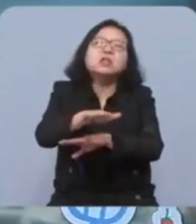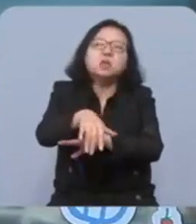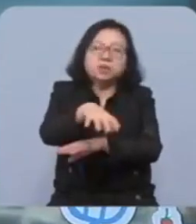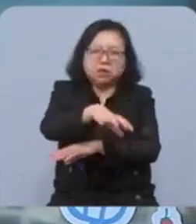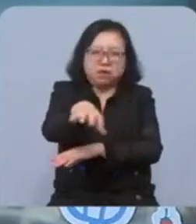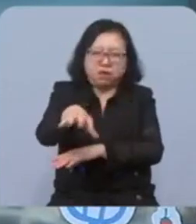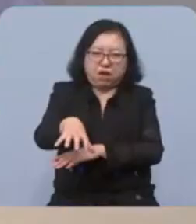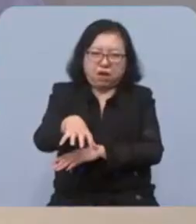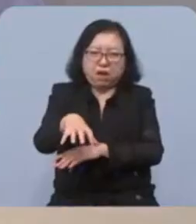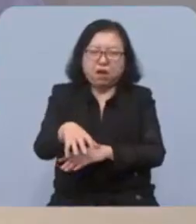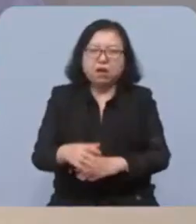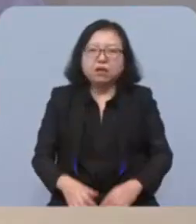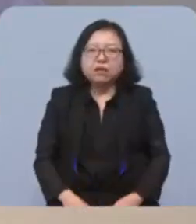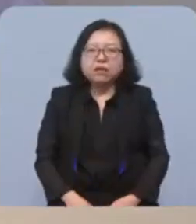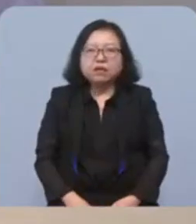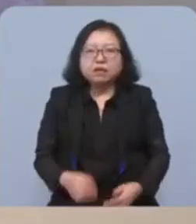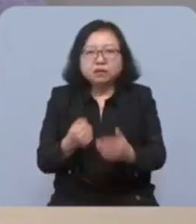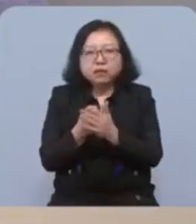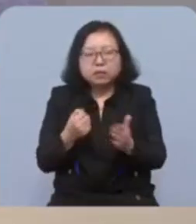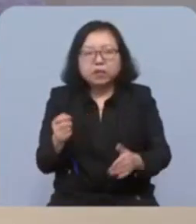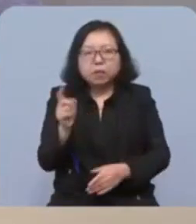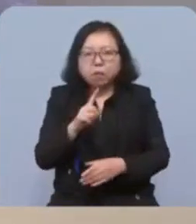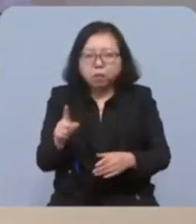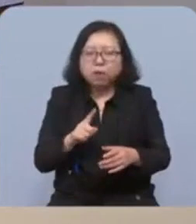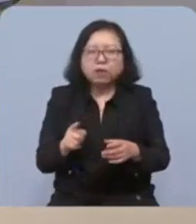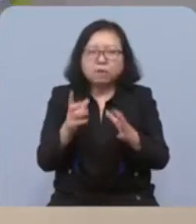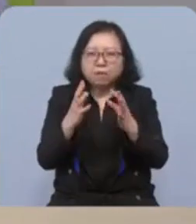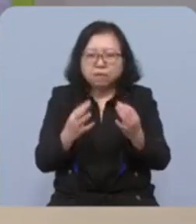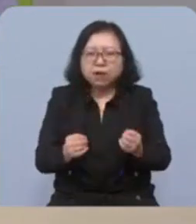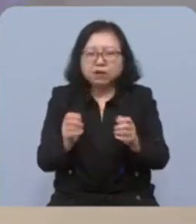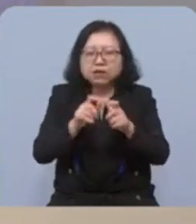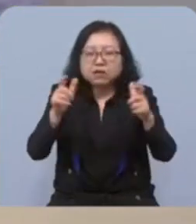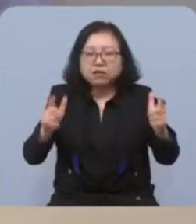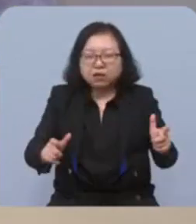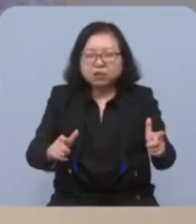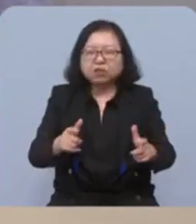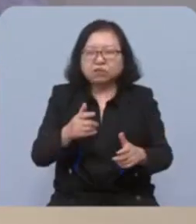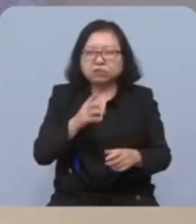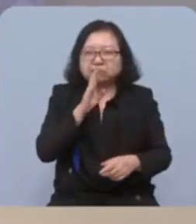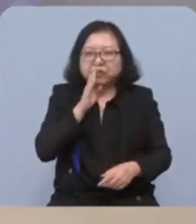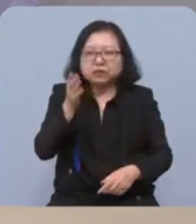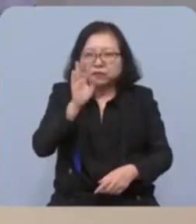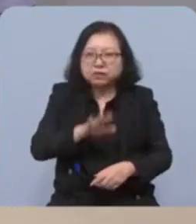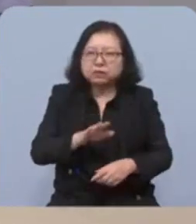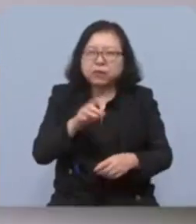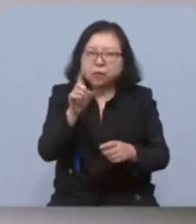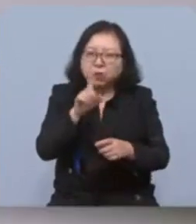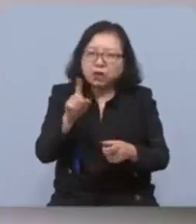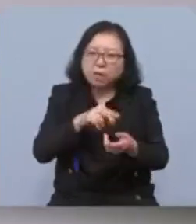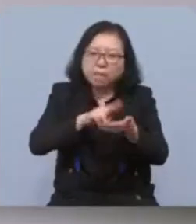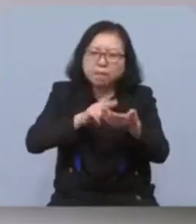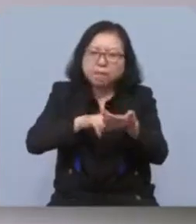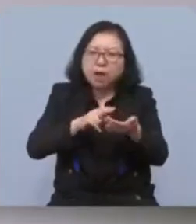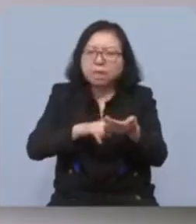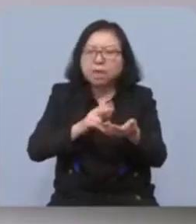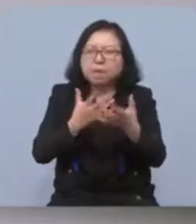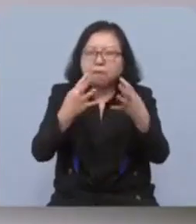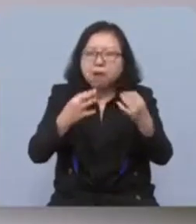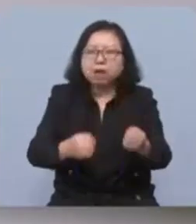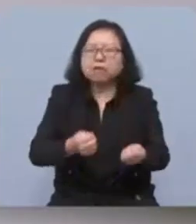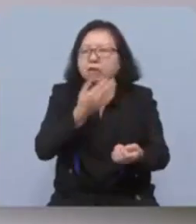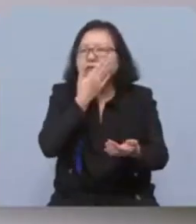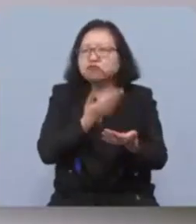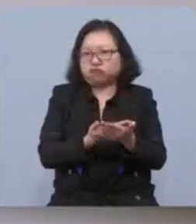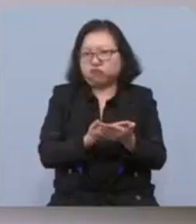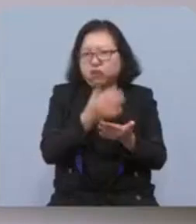그래서 이제 어떤 양적인 성장도 중요하지만 어떤 질적인 성장도 중요하기 때문에 직매장이 운영되시라를